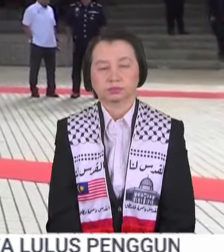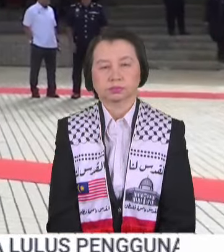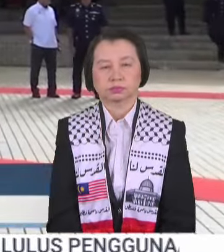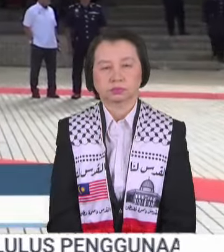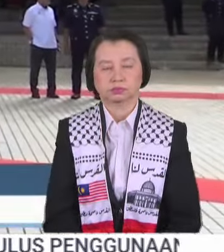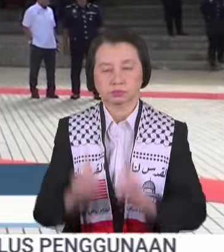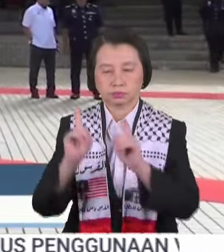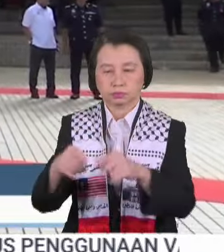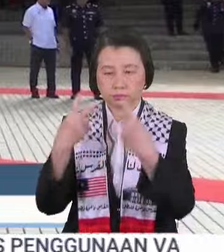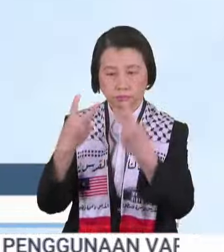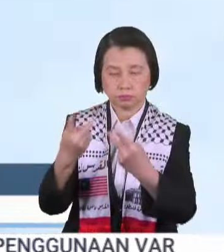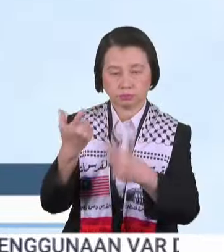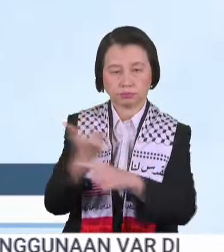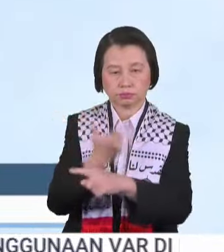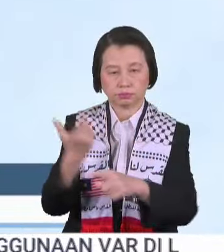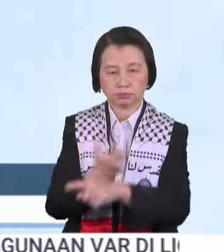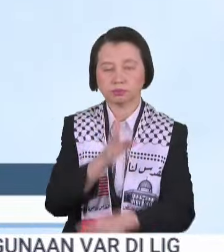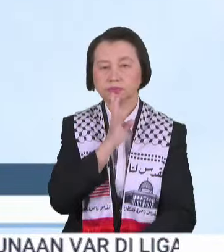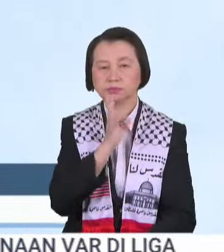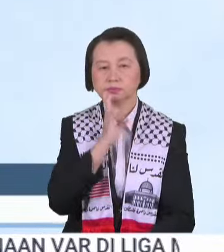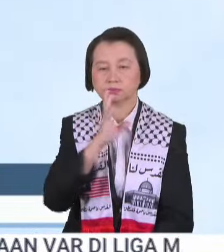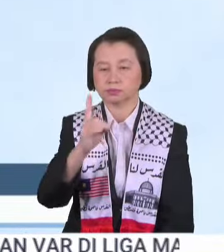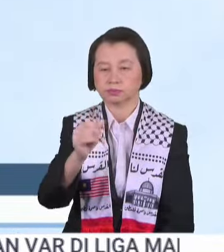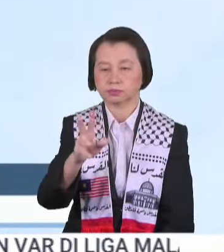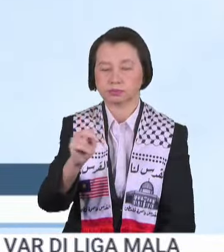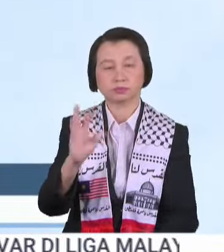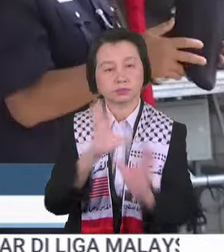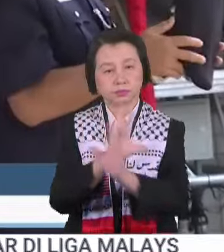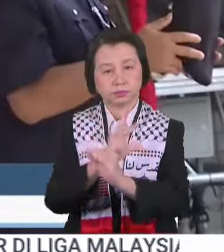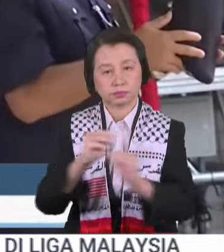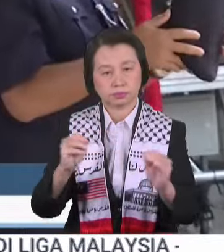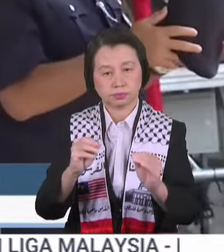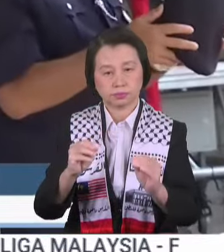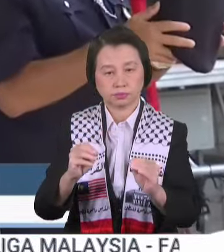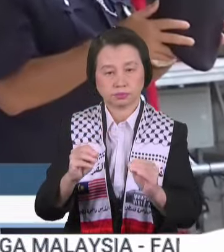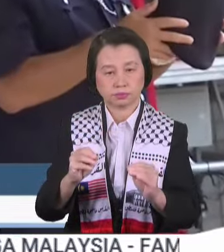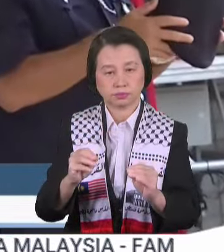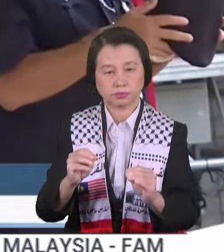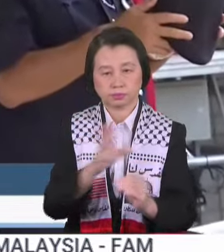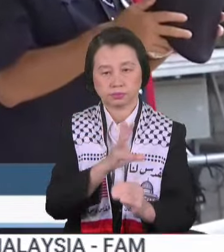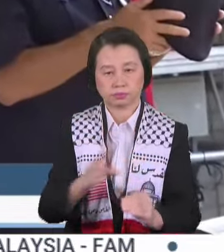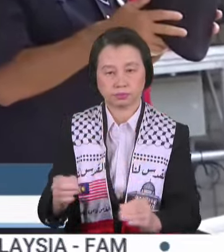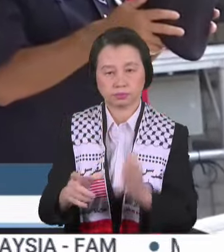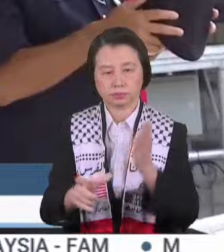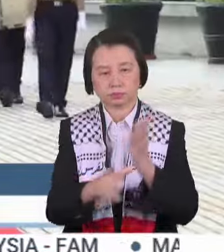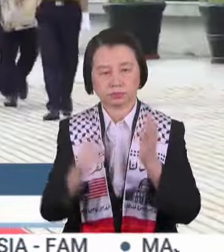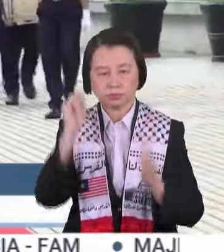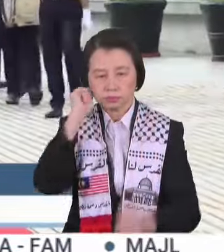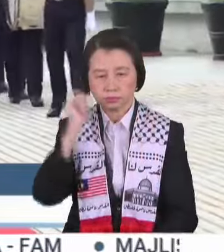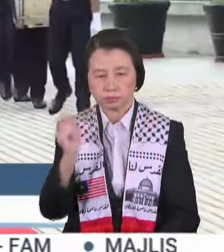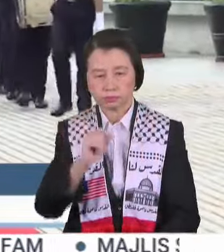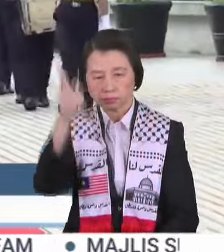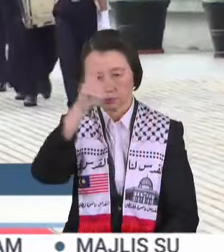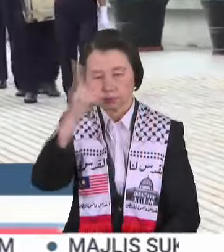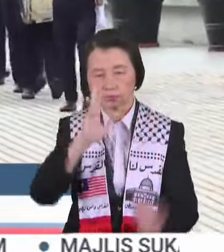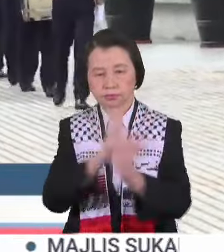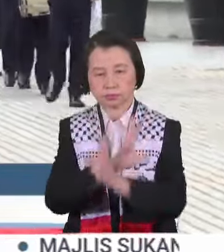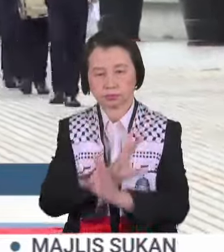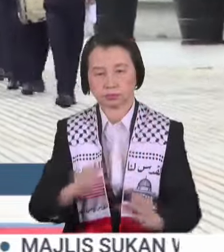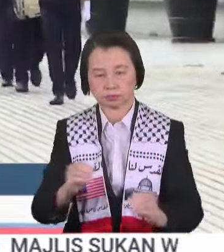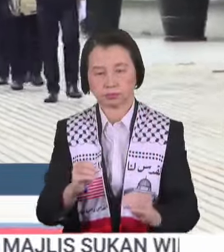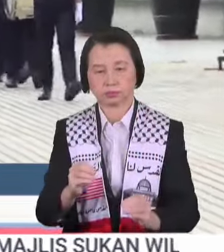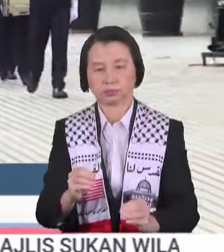Hadir menyaksikan rabtai tersebut, Speaker DUN Sarawak Tan Sri Dato' Amar Mohamad Asbia Awang Nasar dan Timbalan Setiausaha Kerajaan Sarawak, Dato'